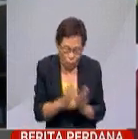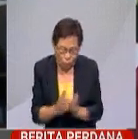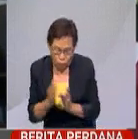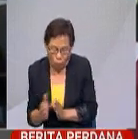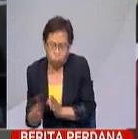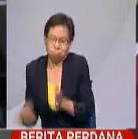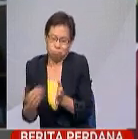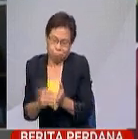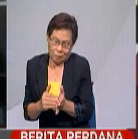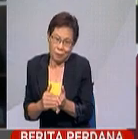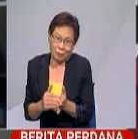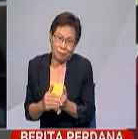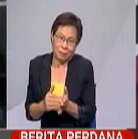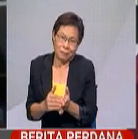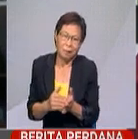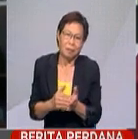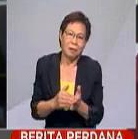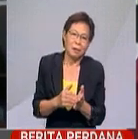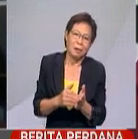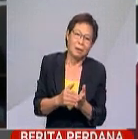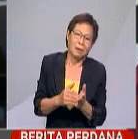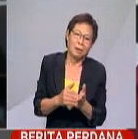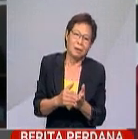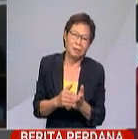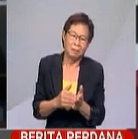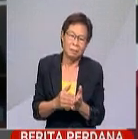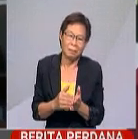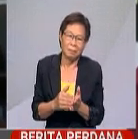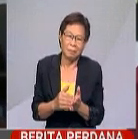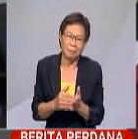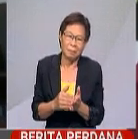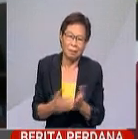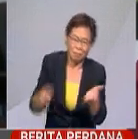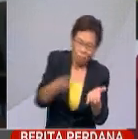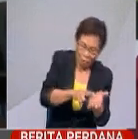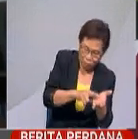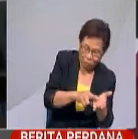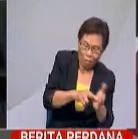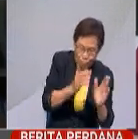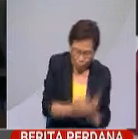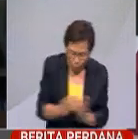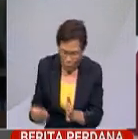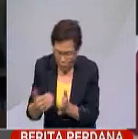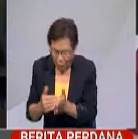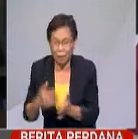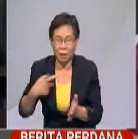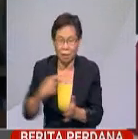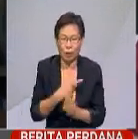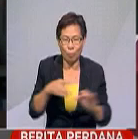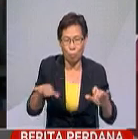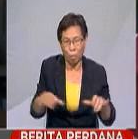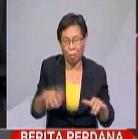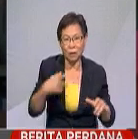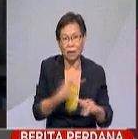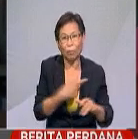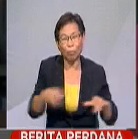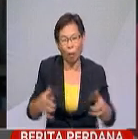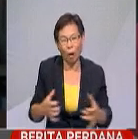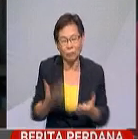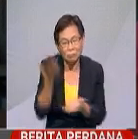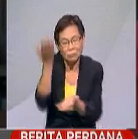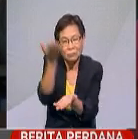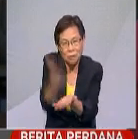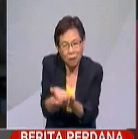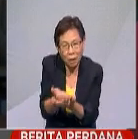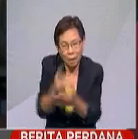penstrukturan semula M3 ini bagi kita melaksanakan kita punya